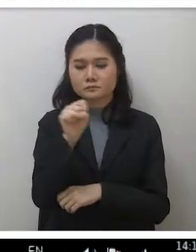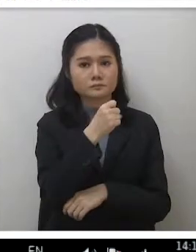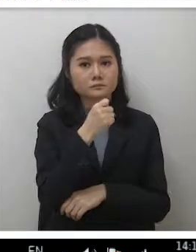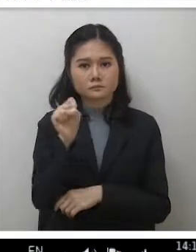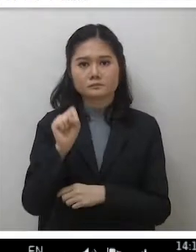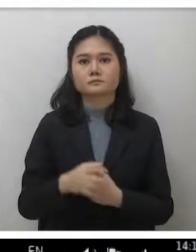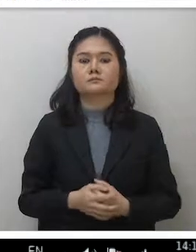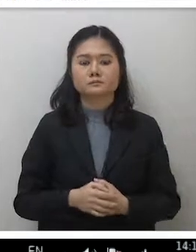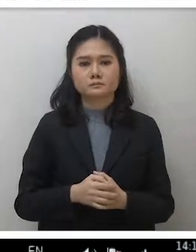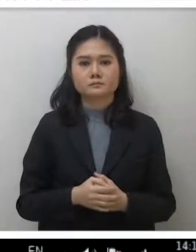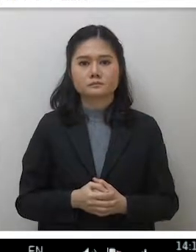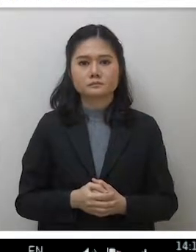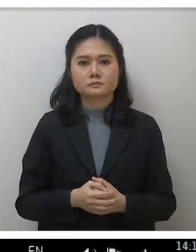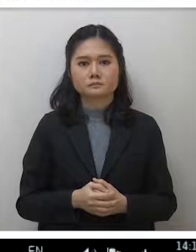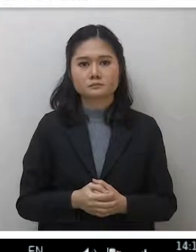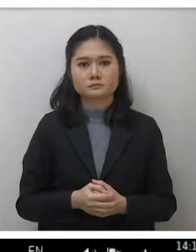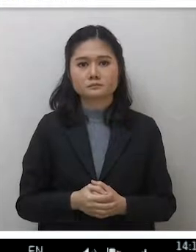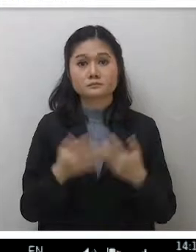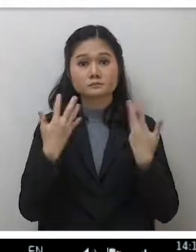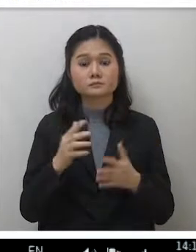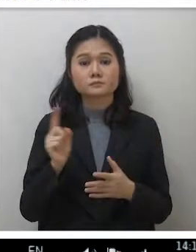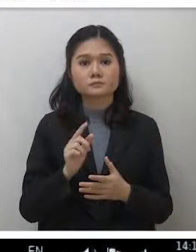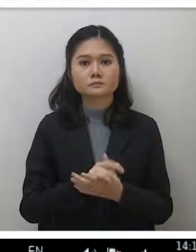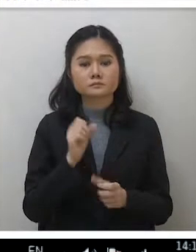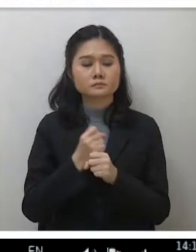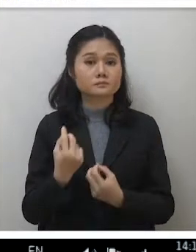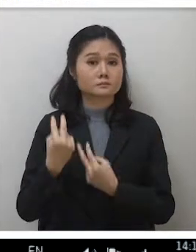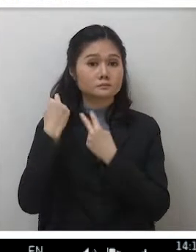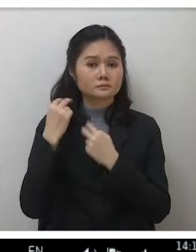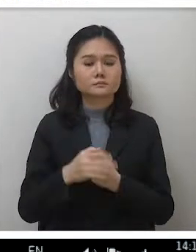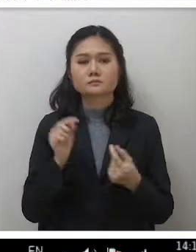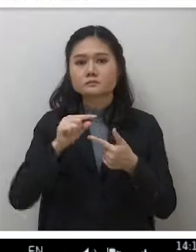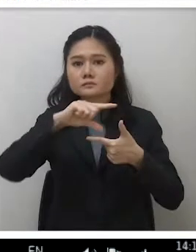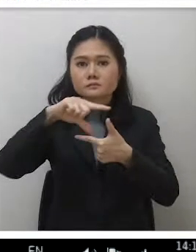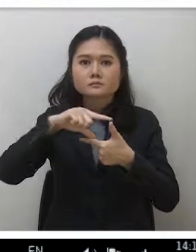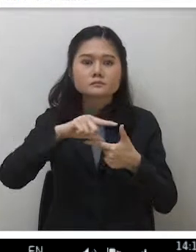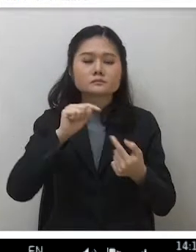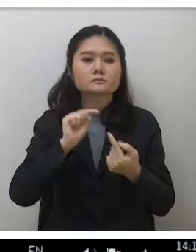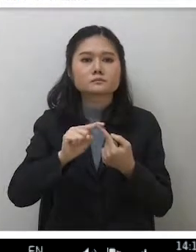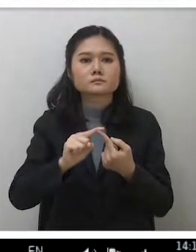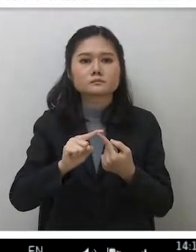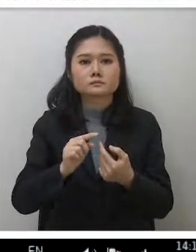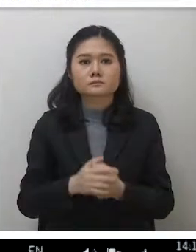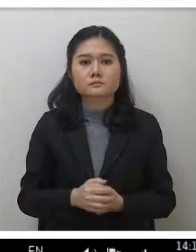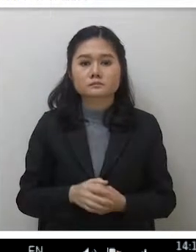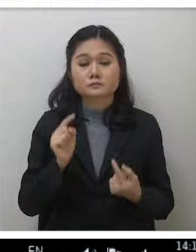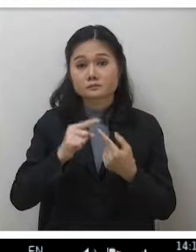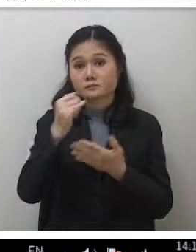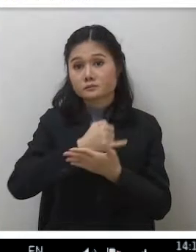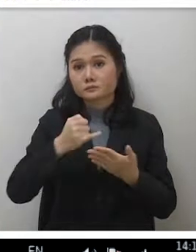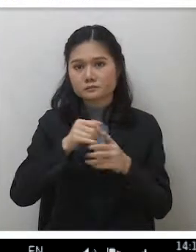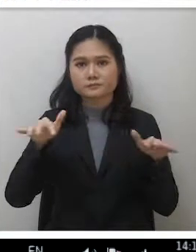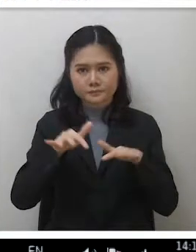างนี้ครับเสร็จแล้วเราก็กลับมาที่มุมคาเมล่าโทษทีมุม drawing